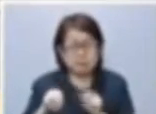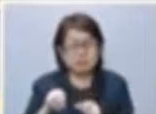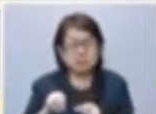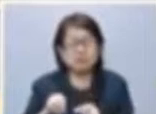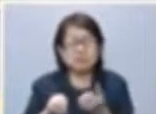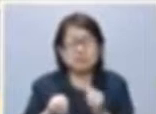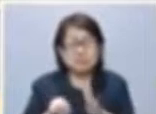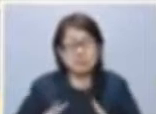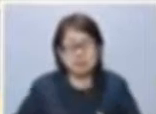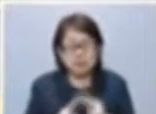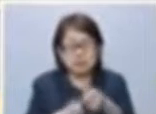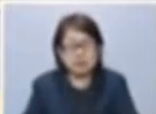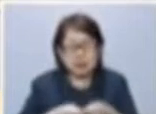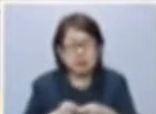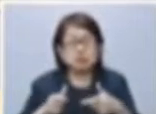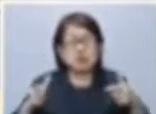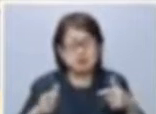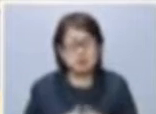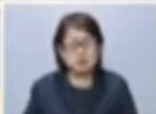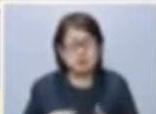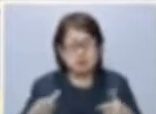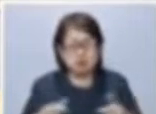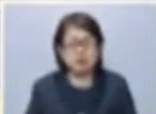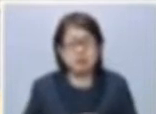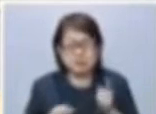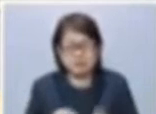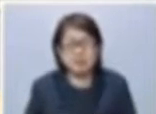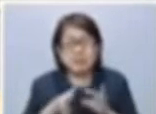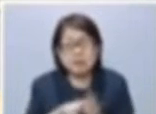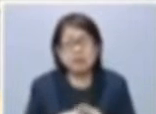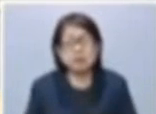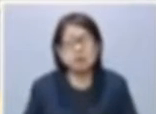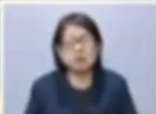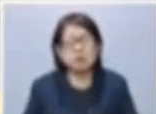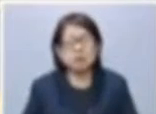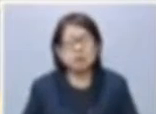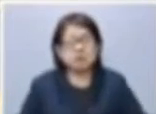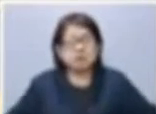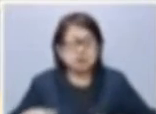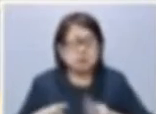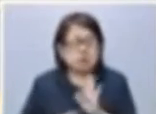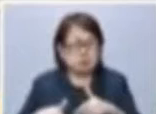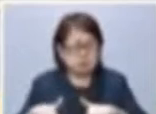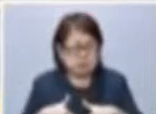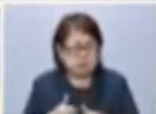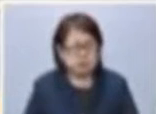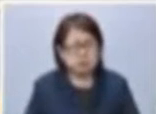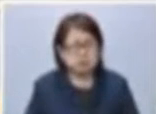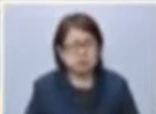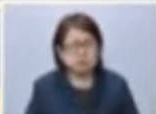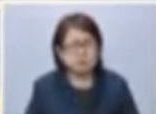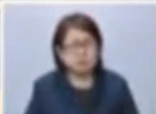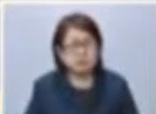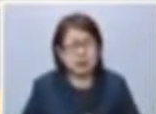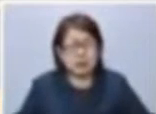ษตรและสหกรณ์นี่เป็นกระทรวงใหญ่และเป็นกระทรวงที่เป็นปากท้องของพี่น้องประชาชนและก็เป็นกระทร